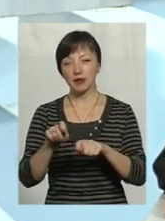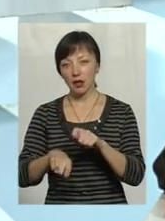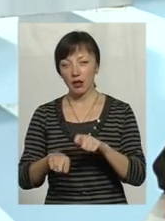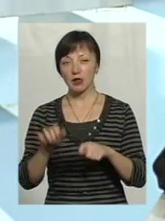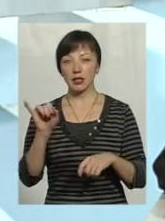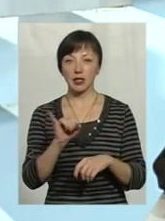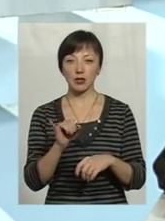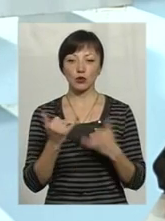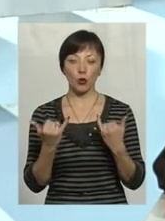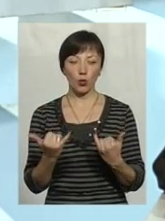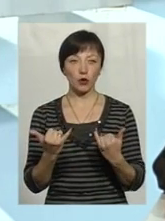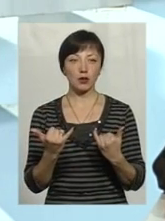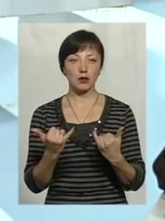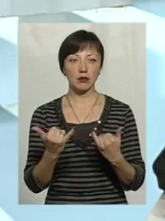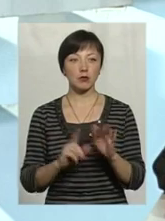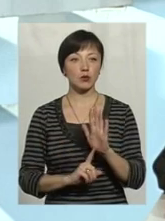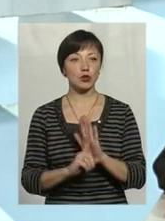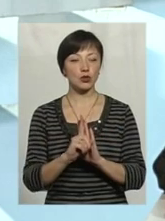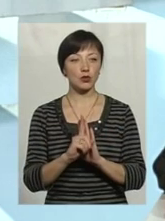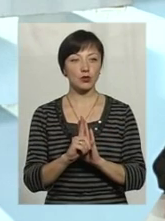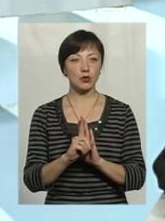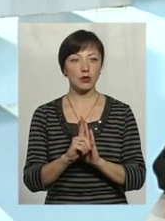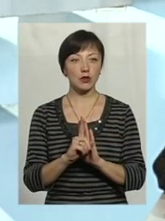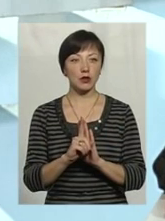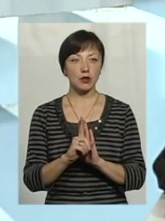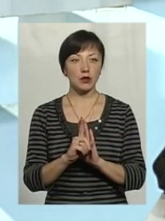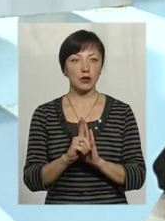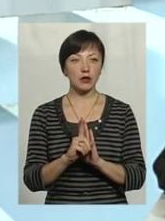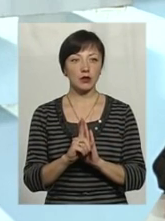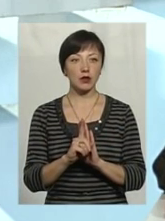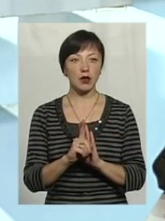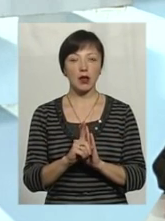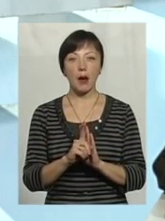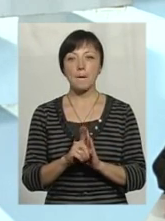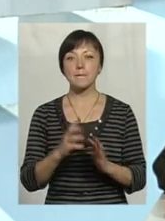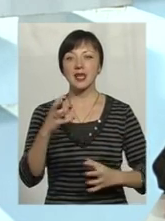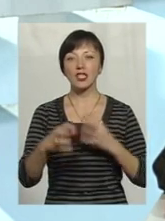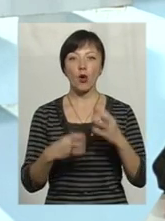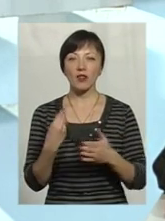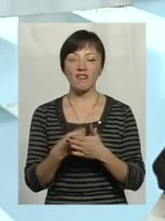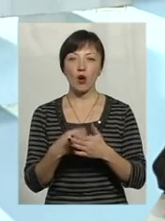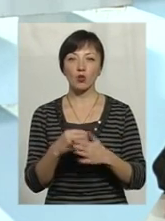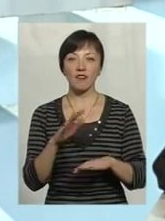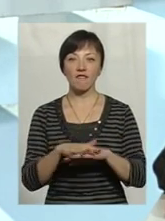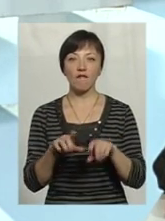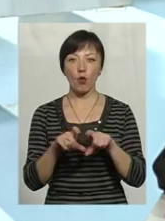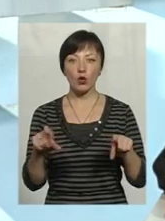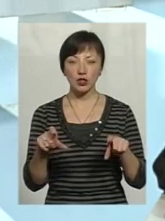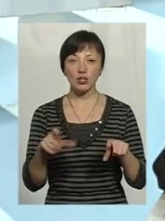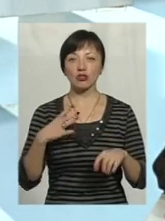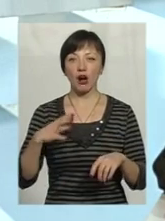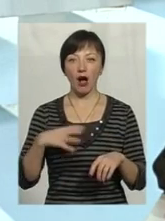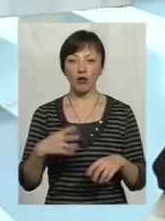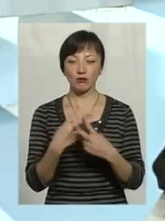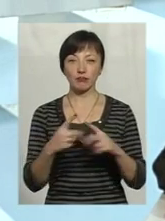і от сьогодні навіть пішло клич від МВФ, що вони чекають посадок, що вони не